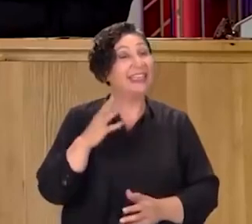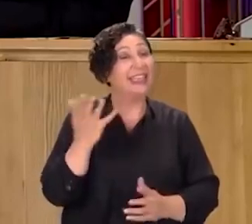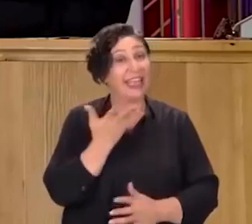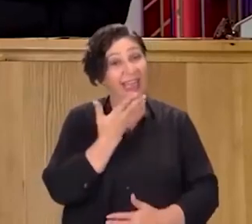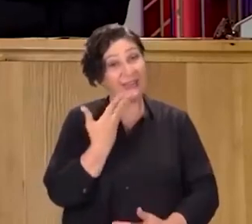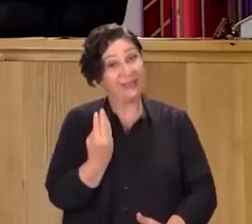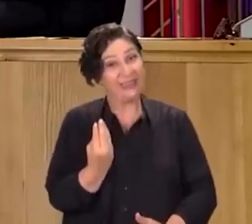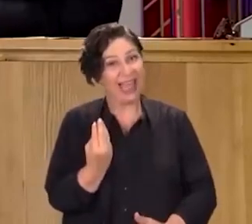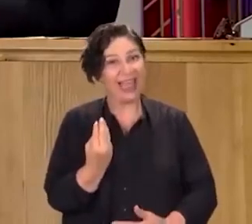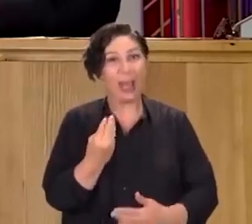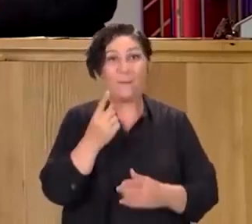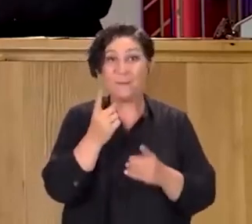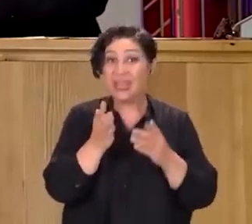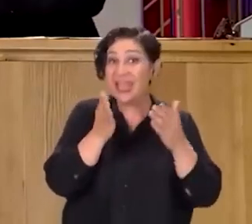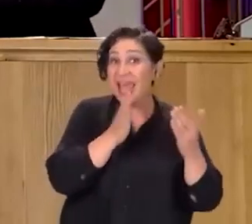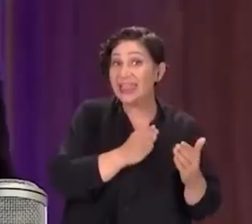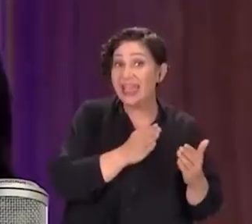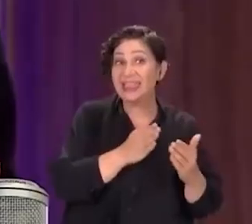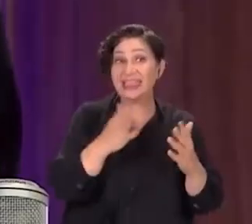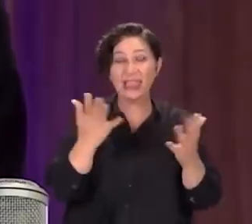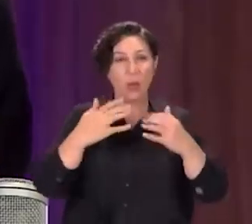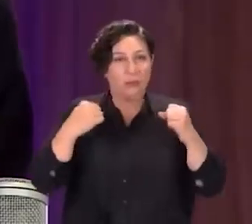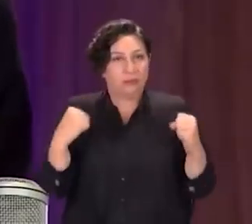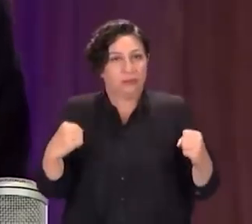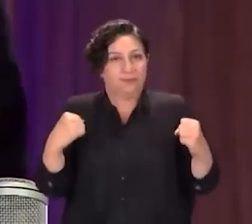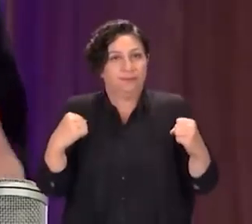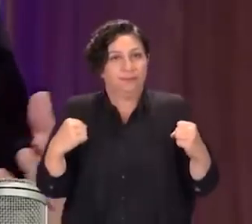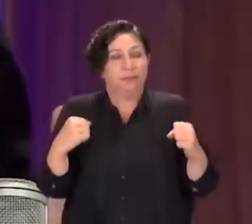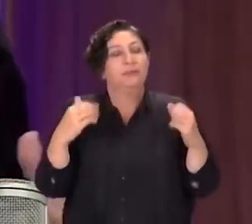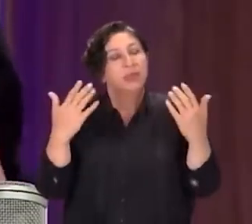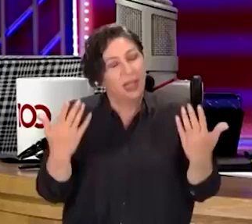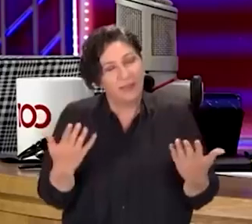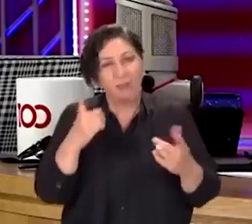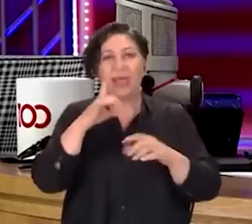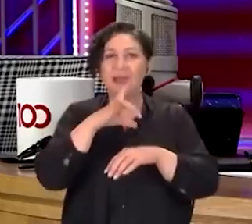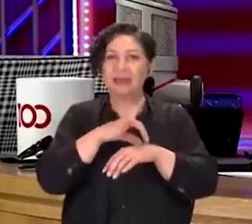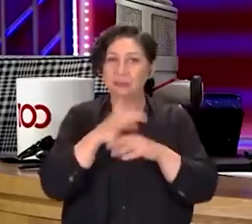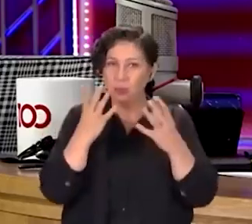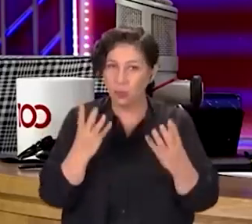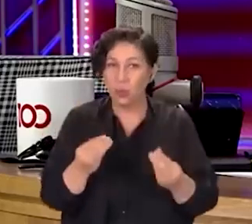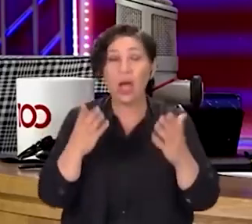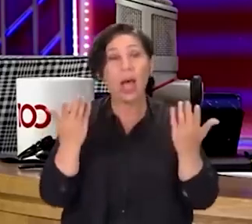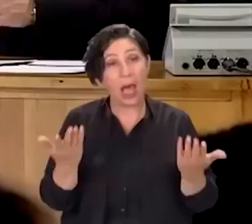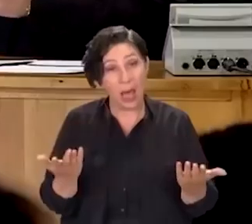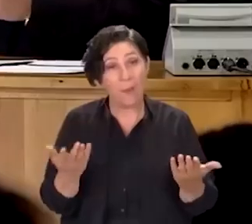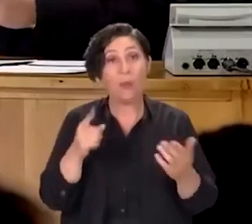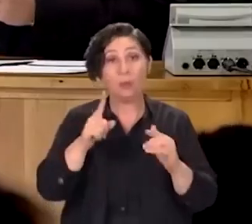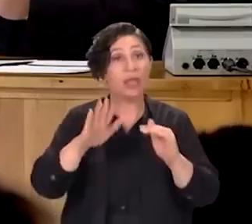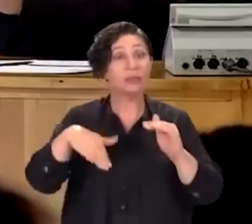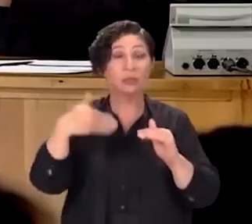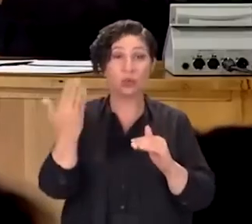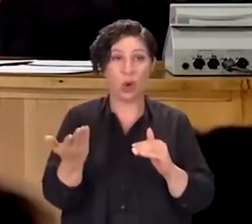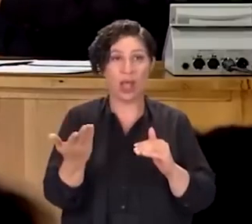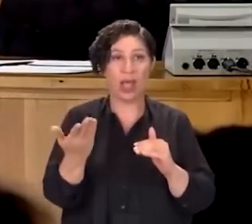kadar güzel. Bir yandan da daha kiloluydun. Evet, bir rahatsızlık oldu ama bundan